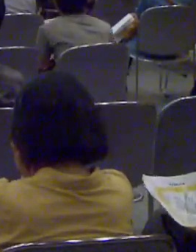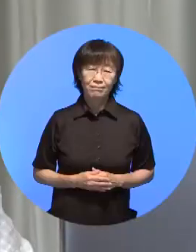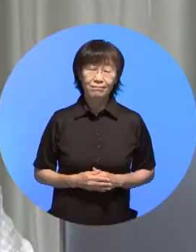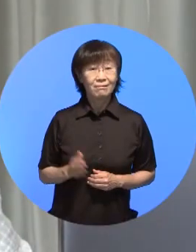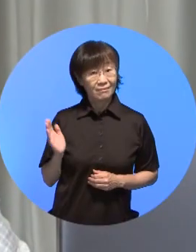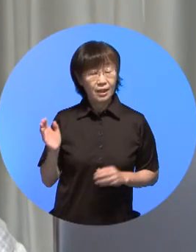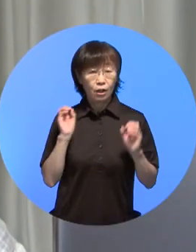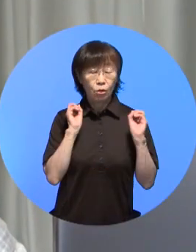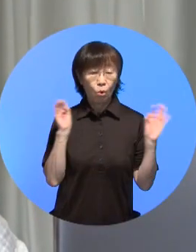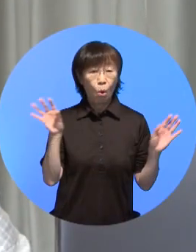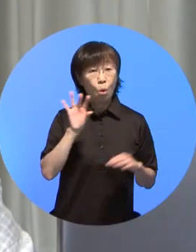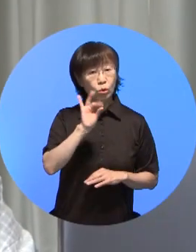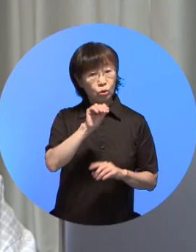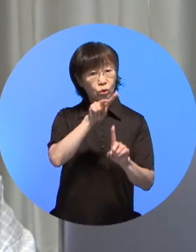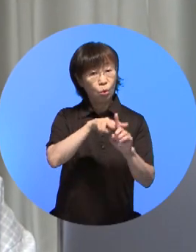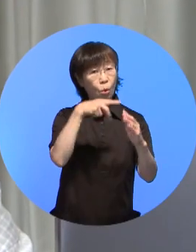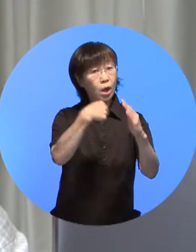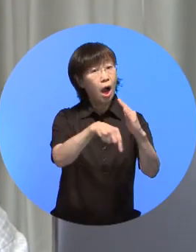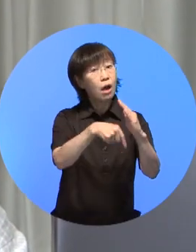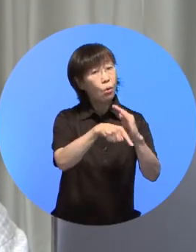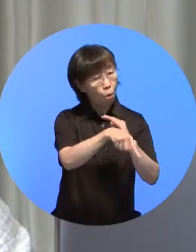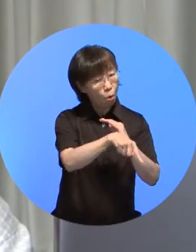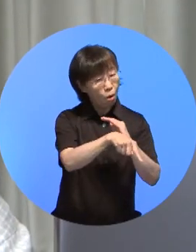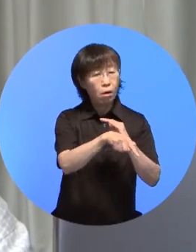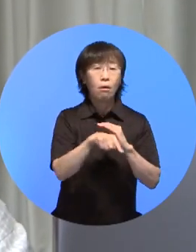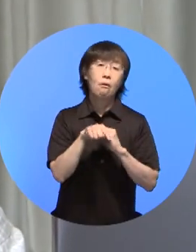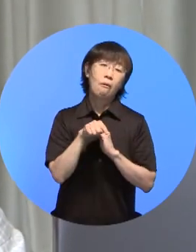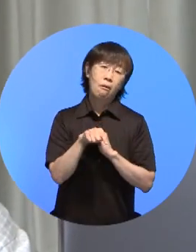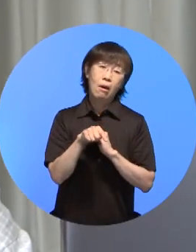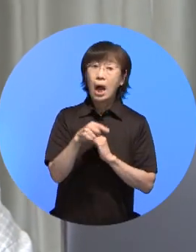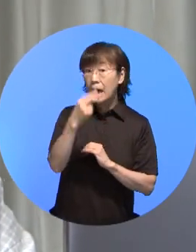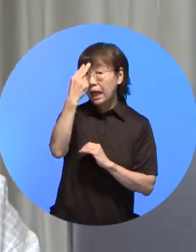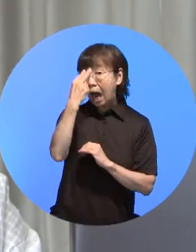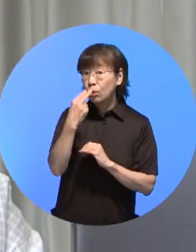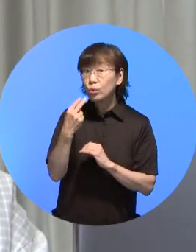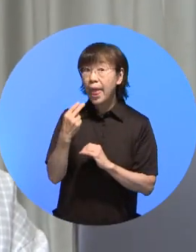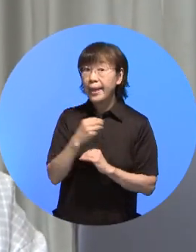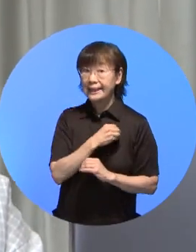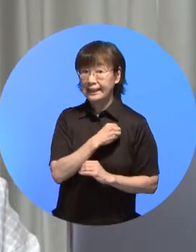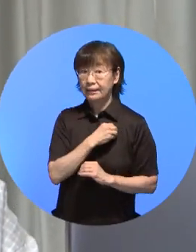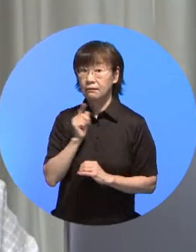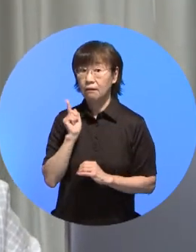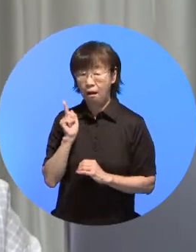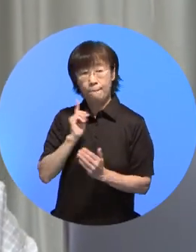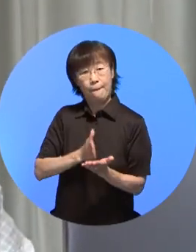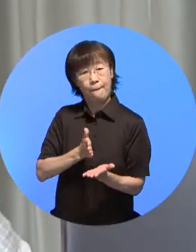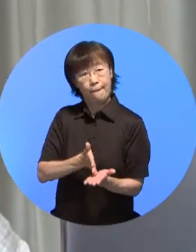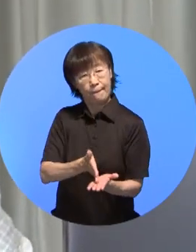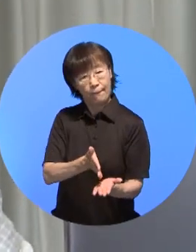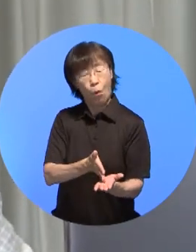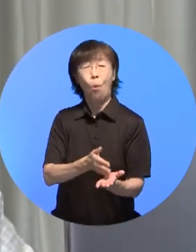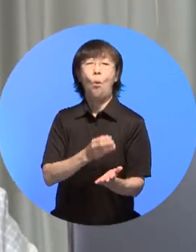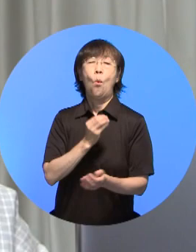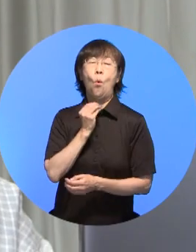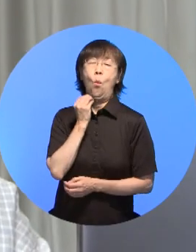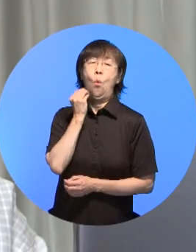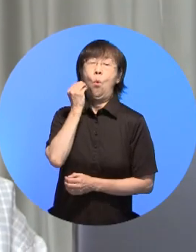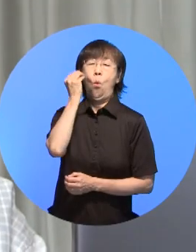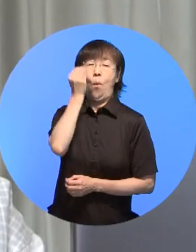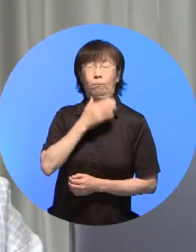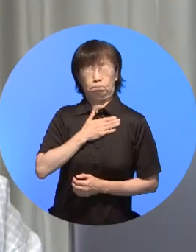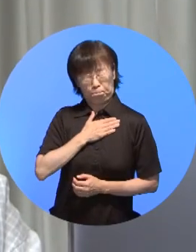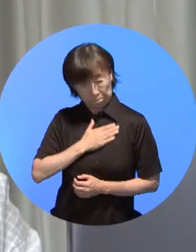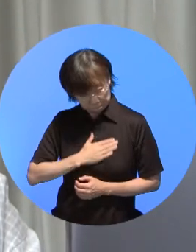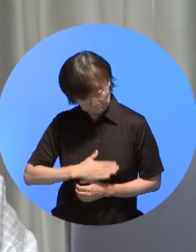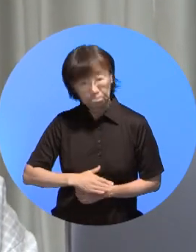たト小学校のことをね詳しく詳してあの学園サト学園が説明されてね本当に